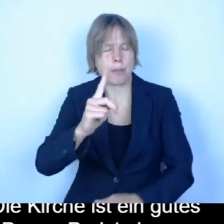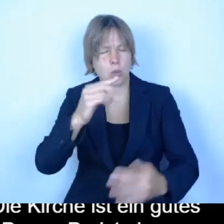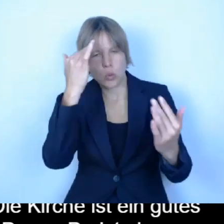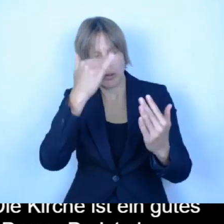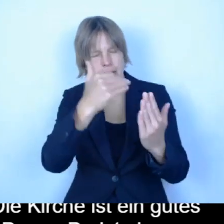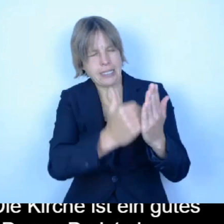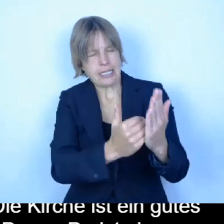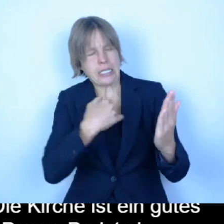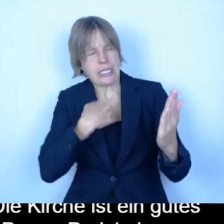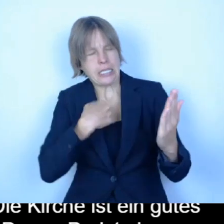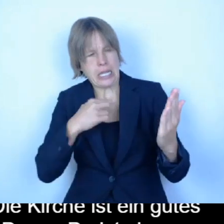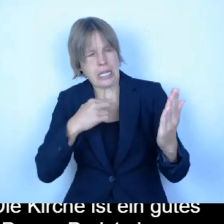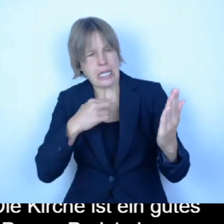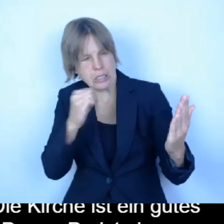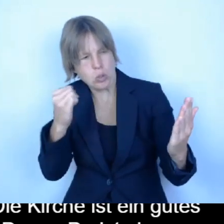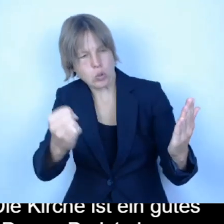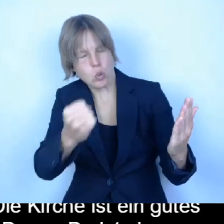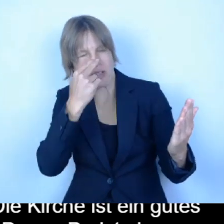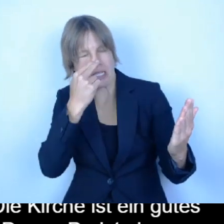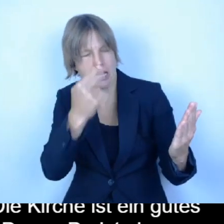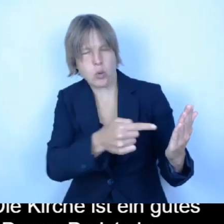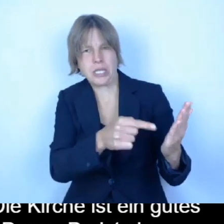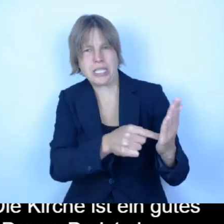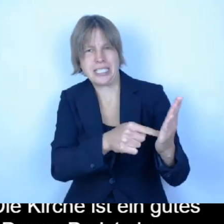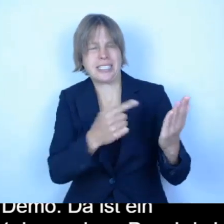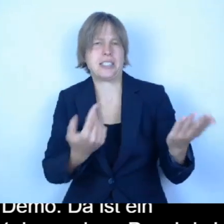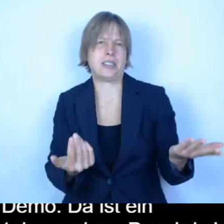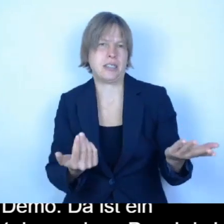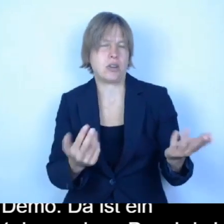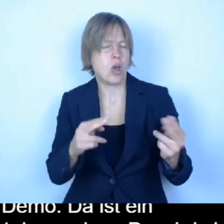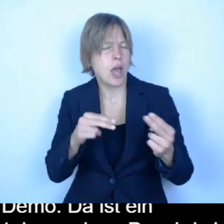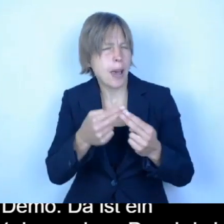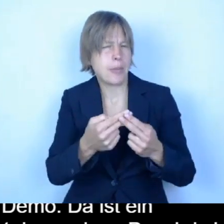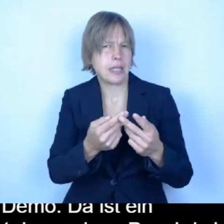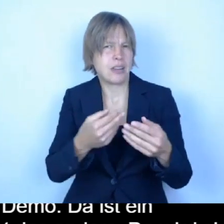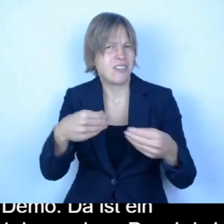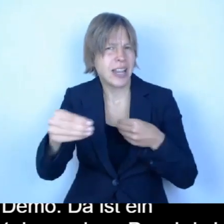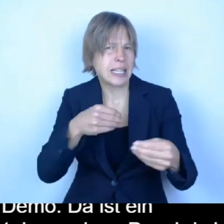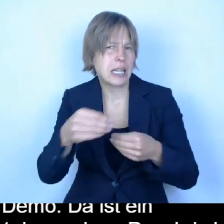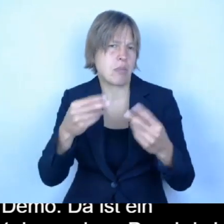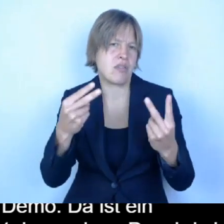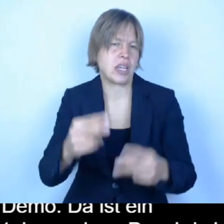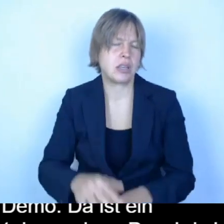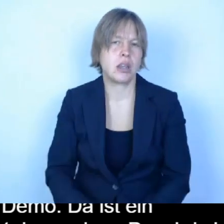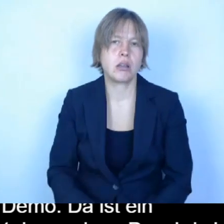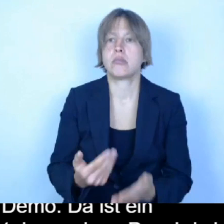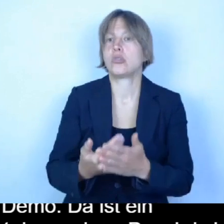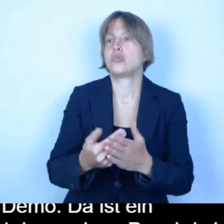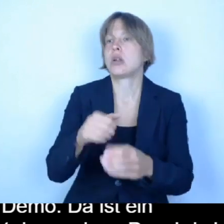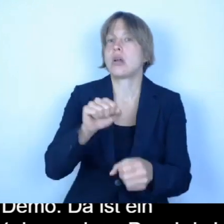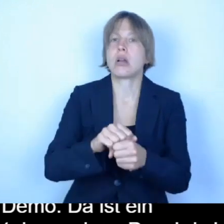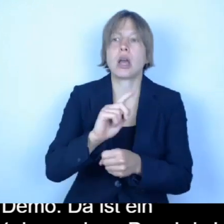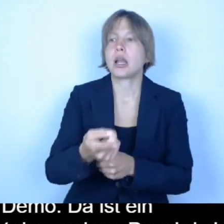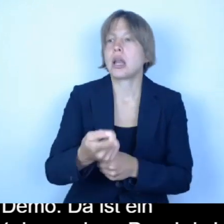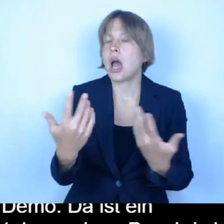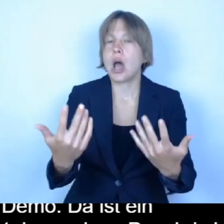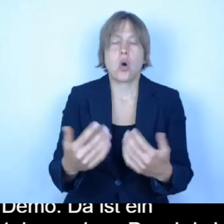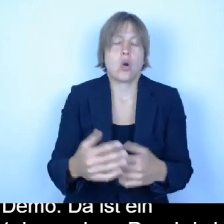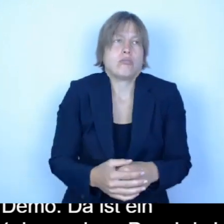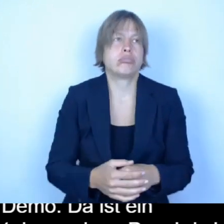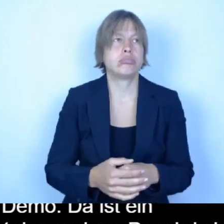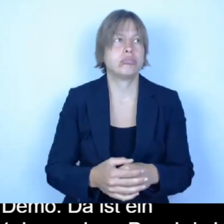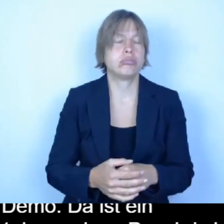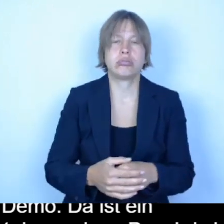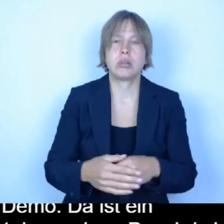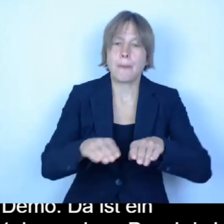man kann auch mit 5 Künstlern operieren, anstatt mit 50. Und man kann auch ein anderes